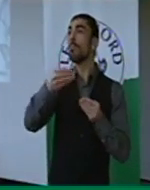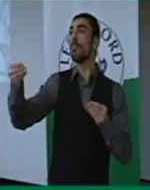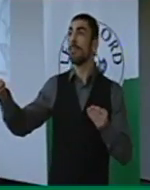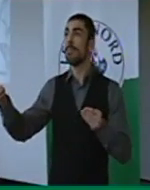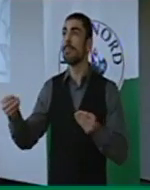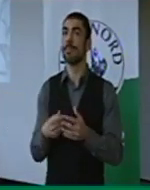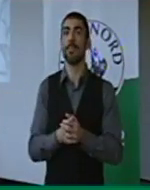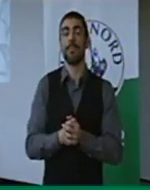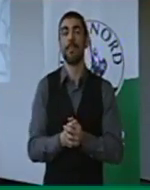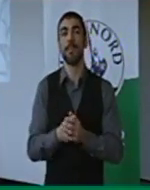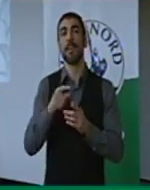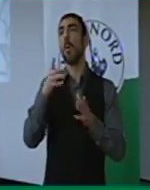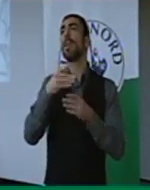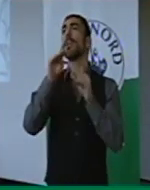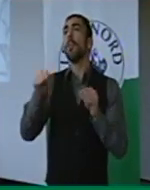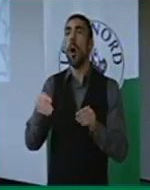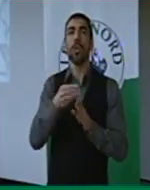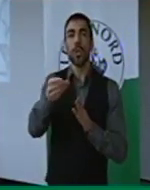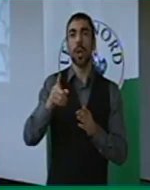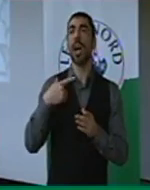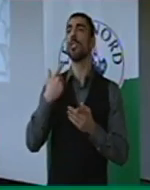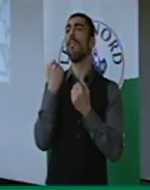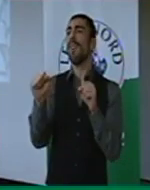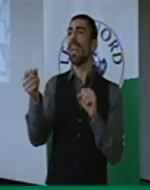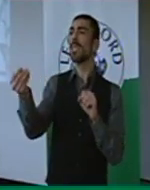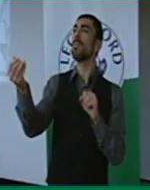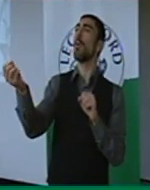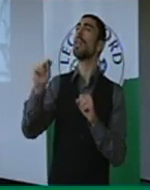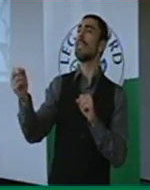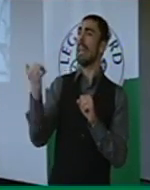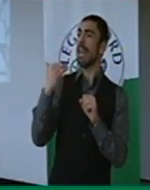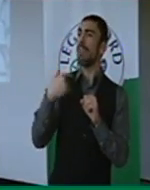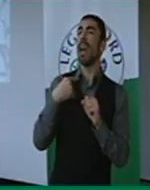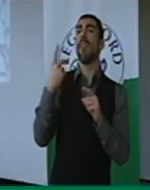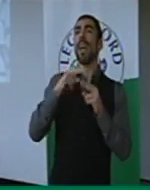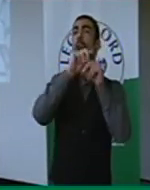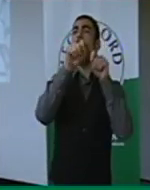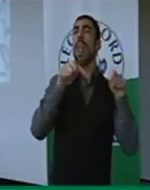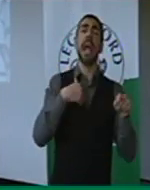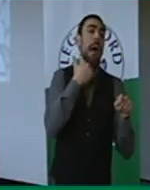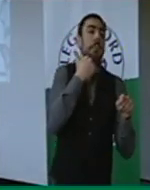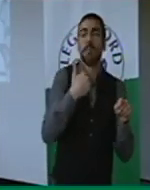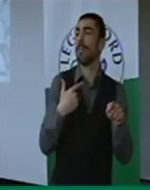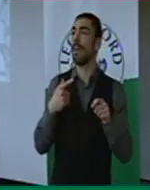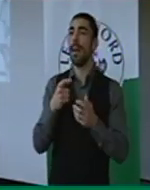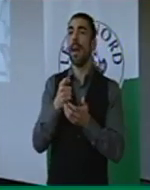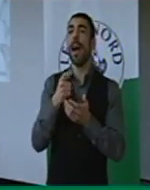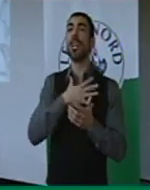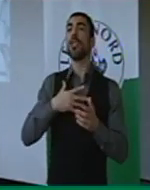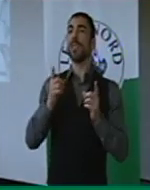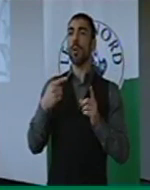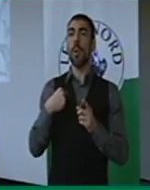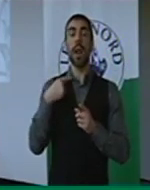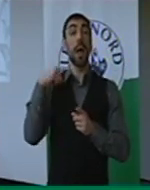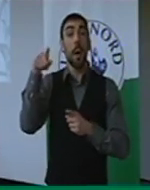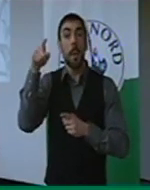nei posti più impensati su facebook mi scrive la gente è più impensato più lontana dalla lega la soddisfazione più grande quando mi scrivono sono